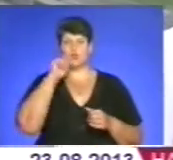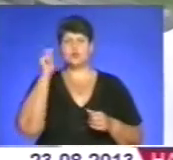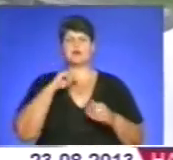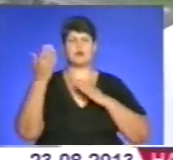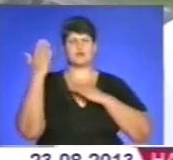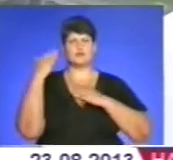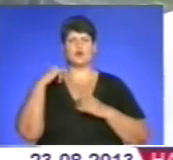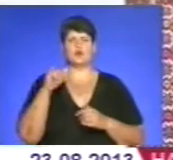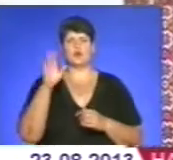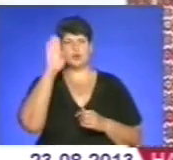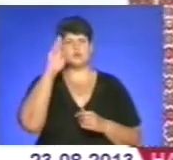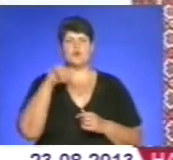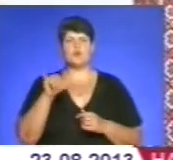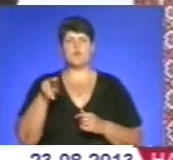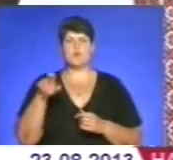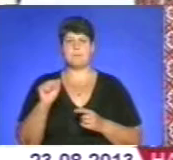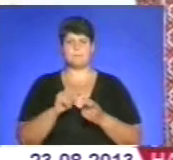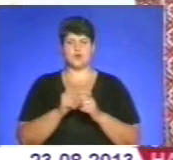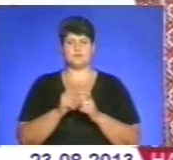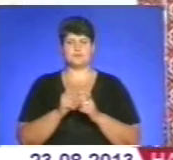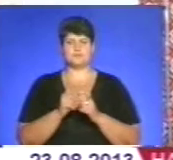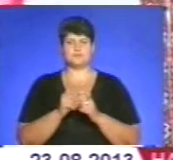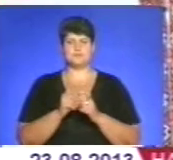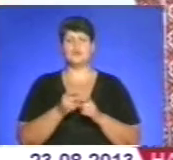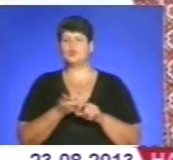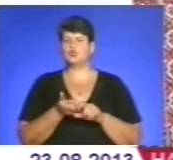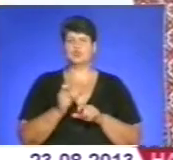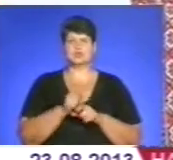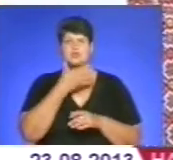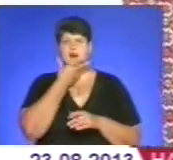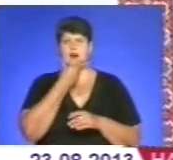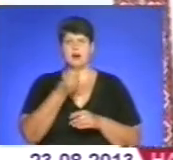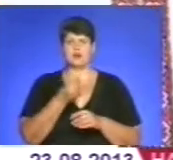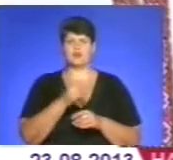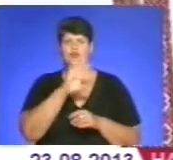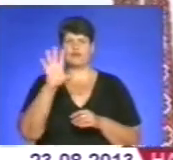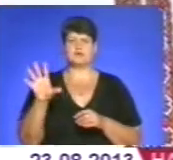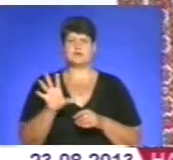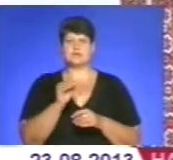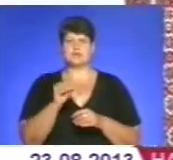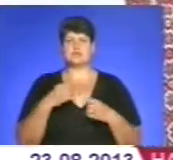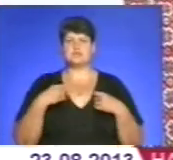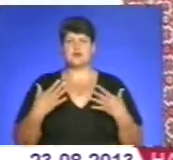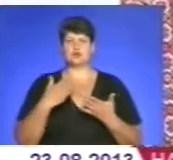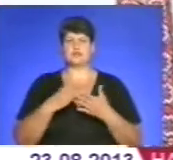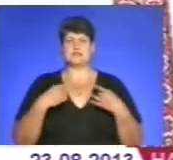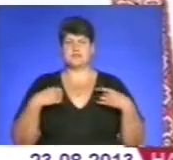діву поборолися. Дуже гарно так все, знаєте, що свято є